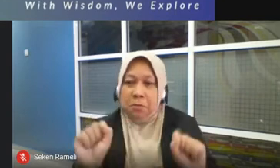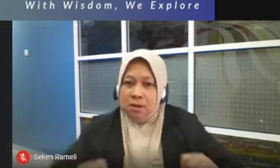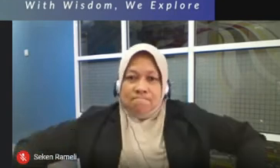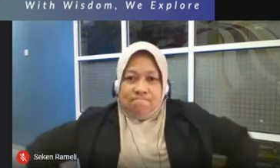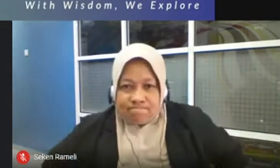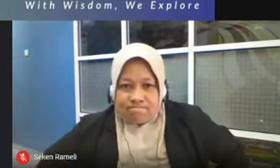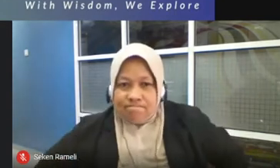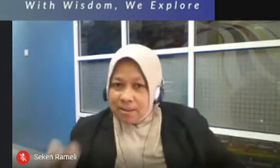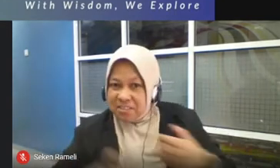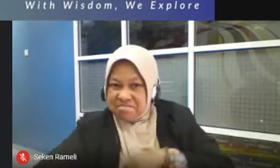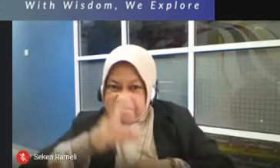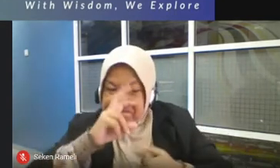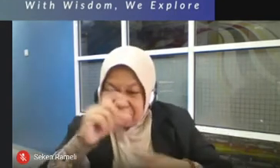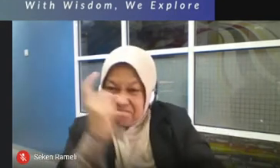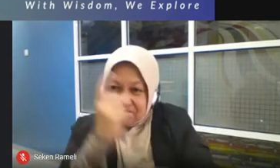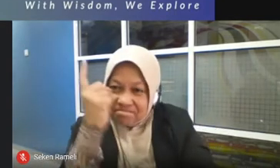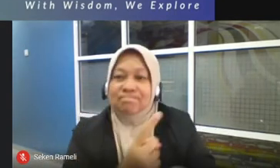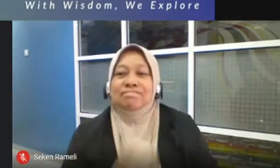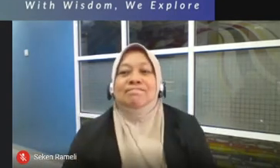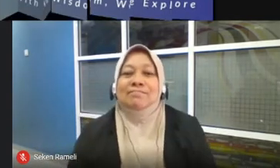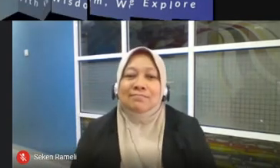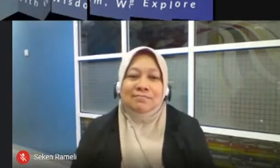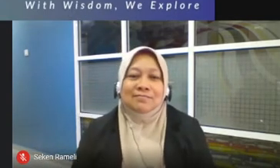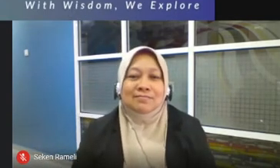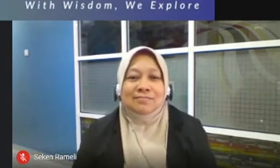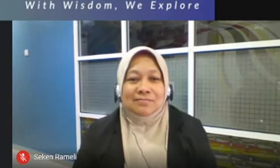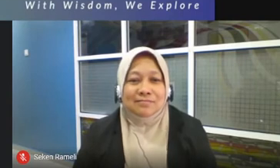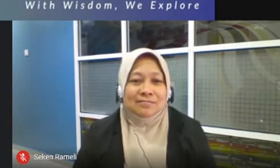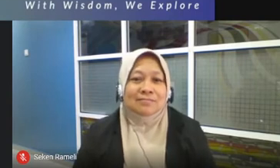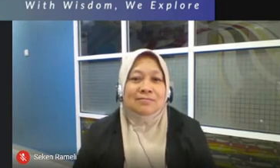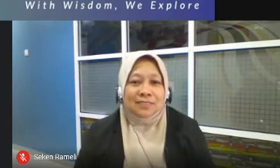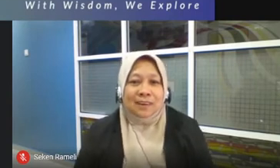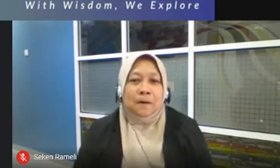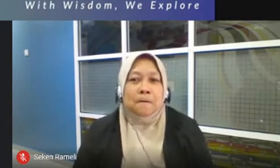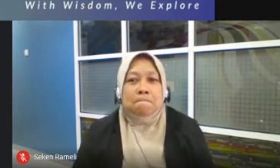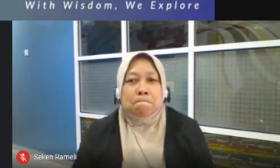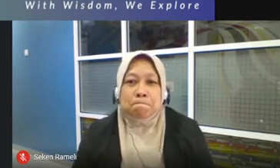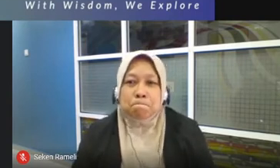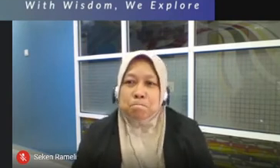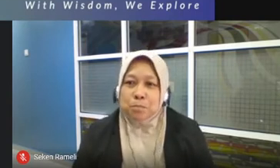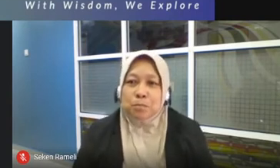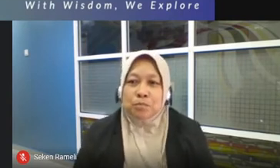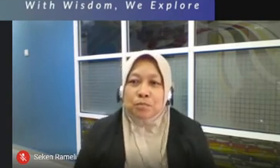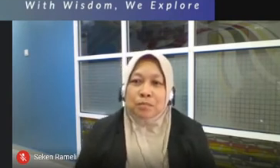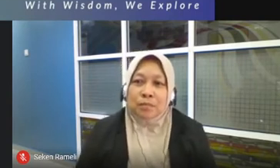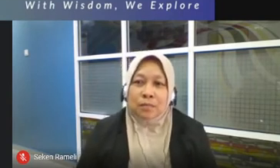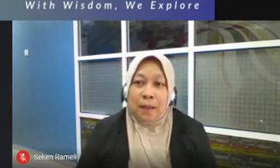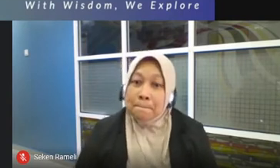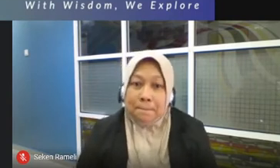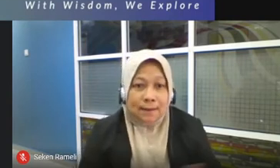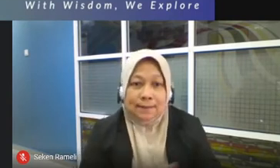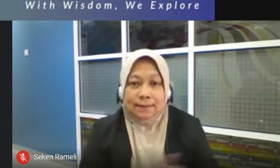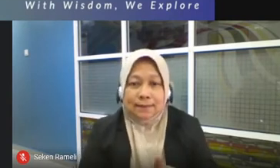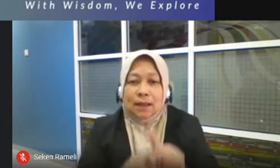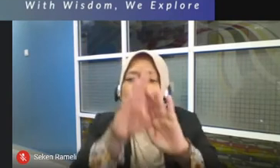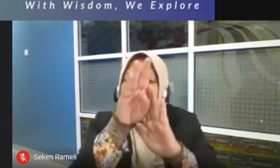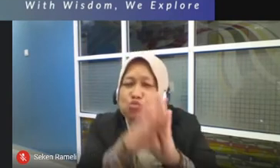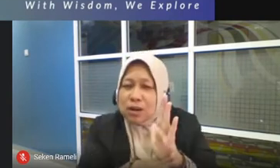dan sebagainya, eh. Alright. Okay, dan juga bahasa tubuh badan yang